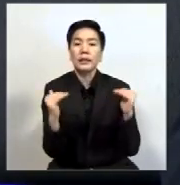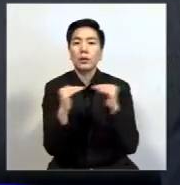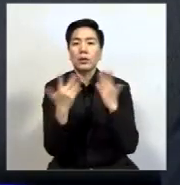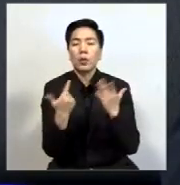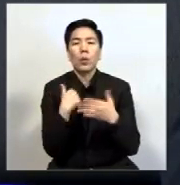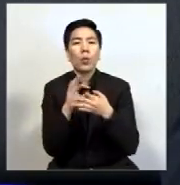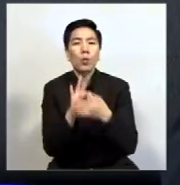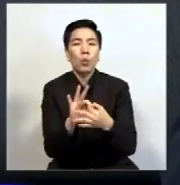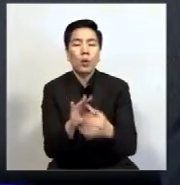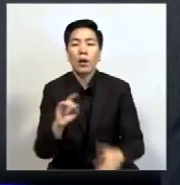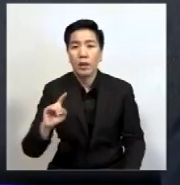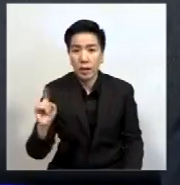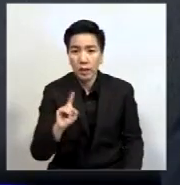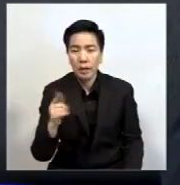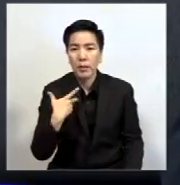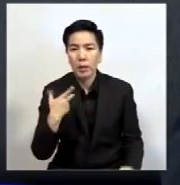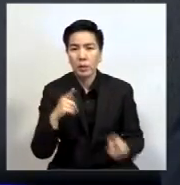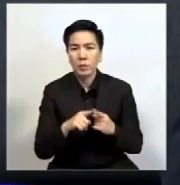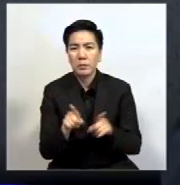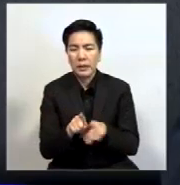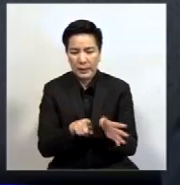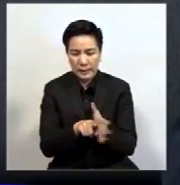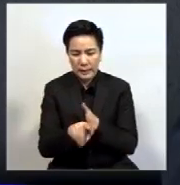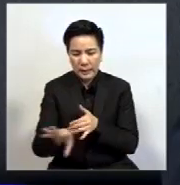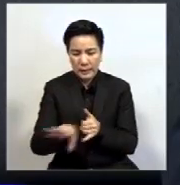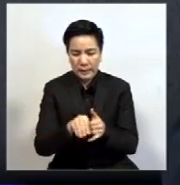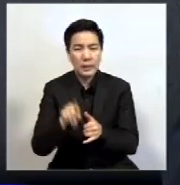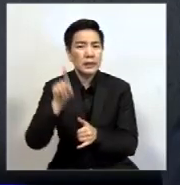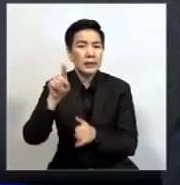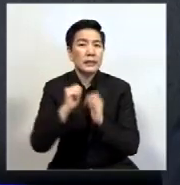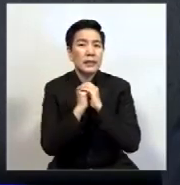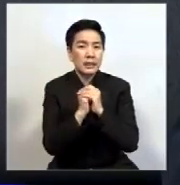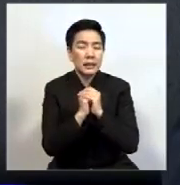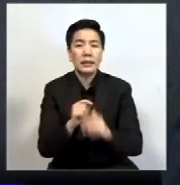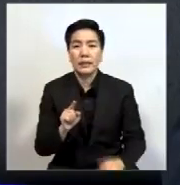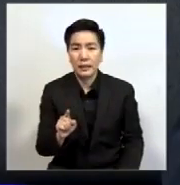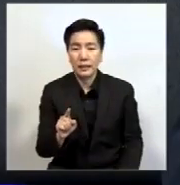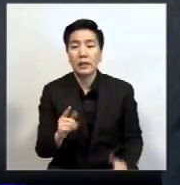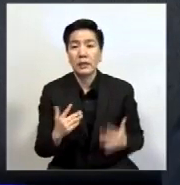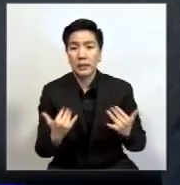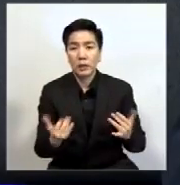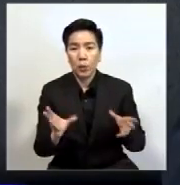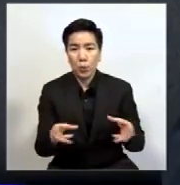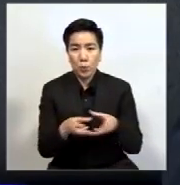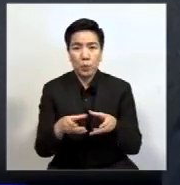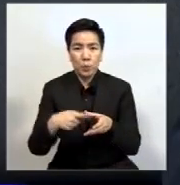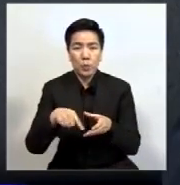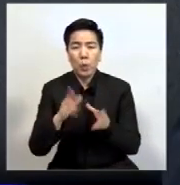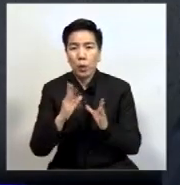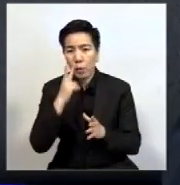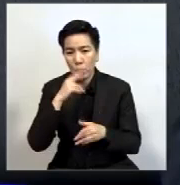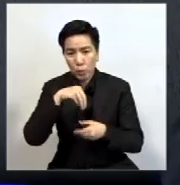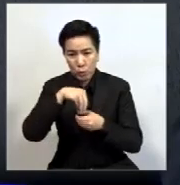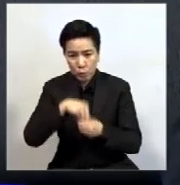เป็นเรื่องของการที่มีสถานการณ์ของโรคติดเชื้อไวรัสโคโรนาที่ประเทศจีนนะฮะอย่างไรก็ตามคนกลุ่มนี้ส่วนหนึ่งก็เป็นคนที่ม